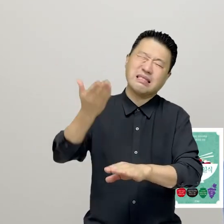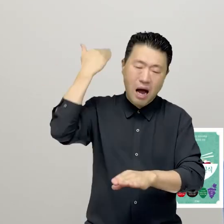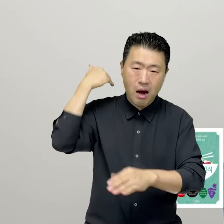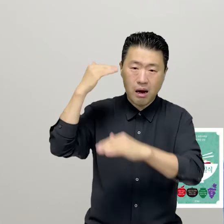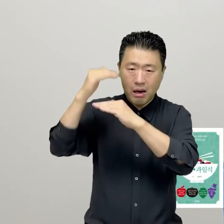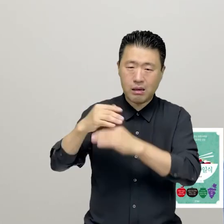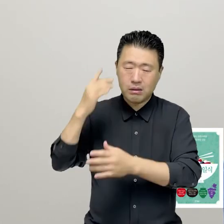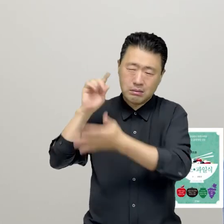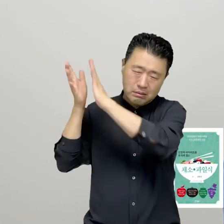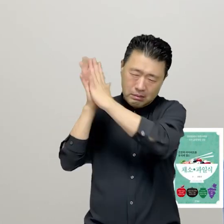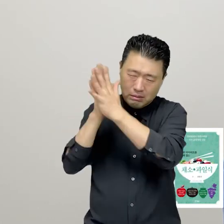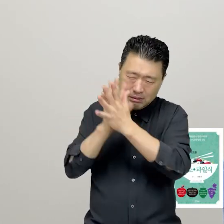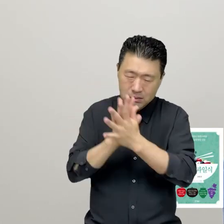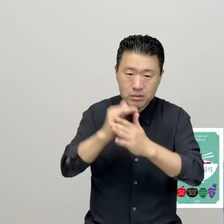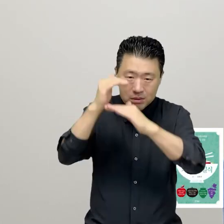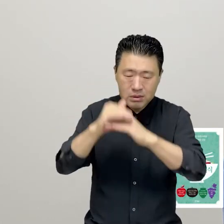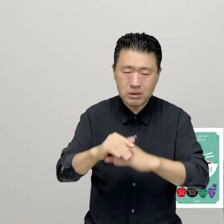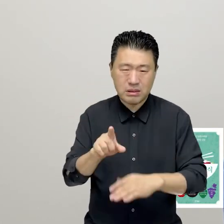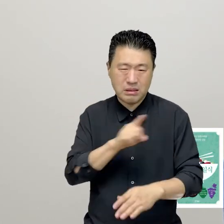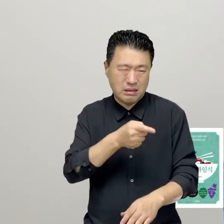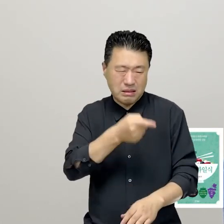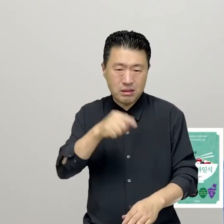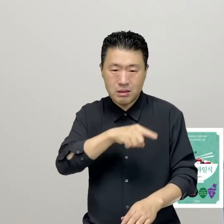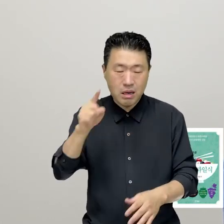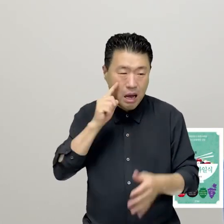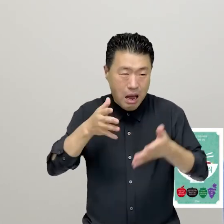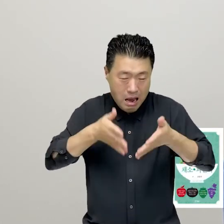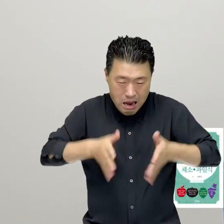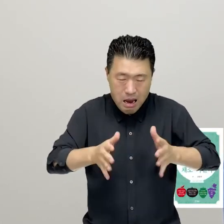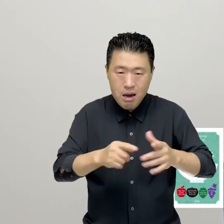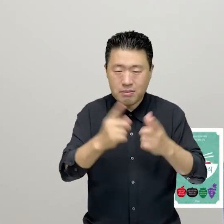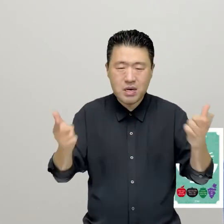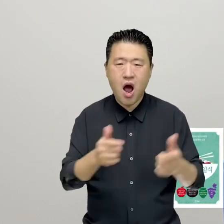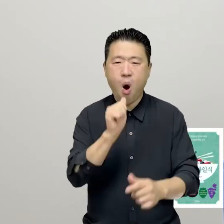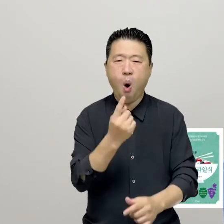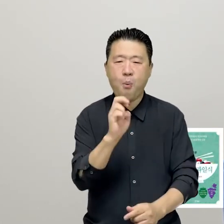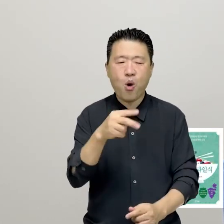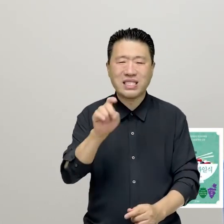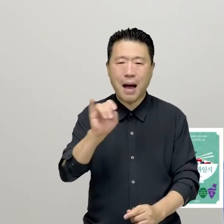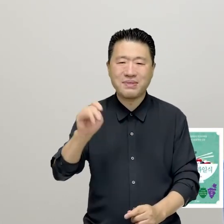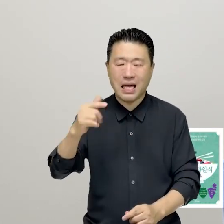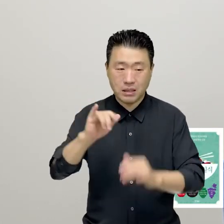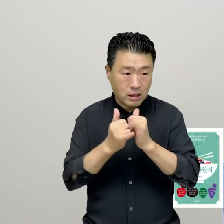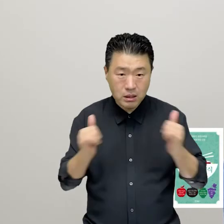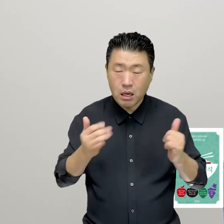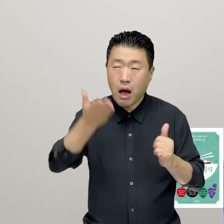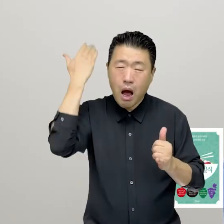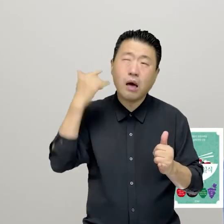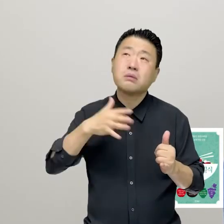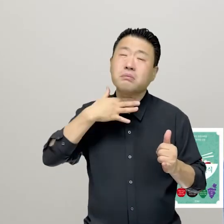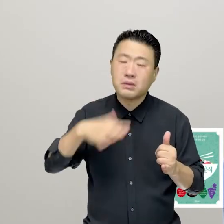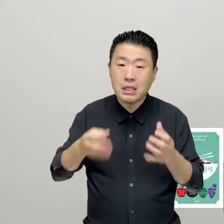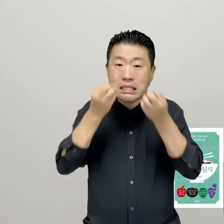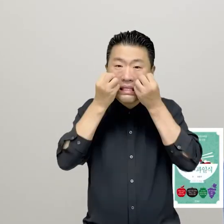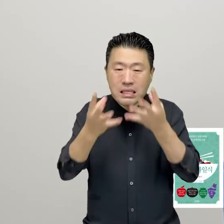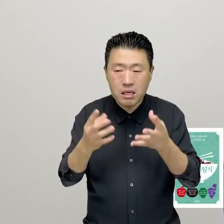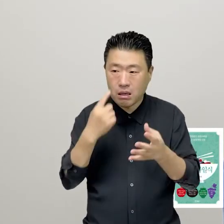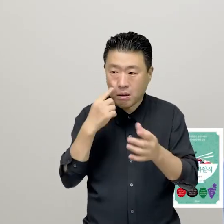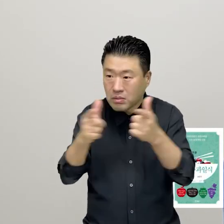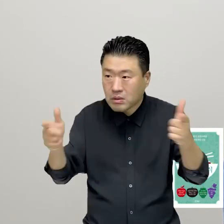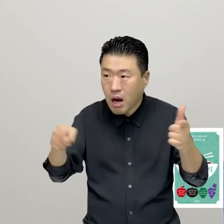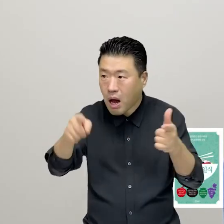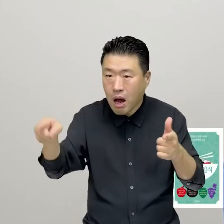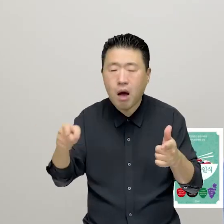진화 과정을 통해서 현재 가장 많은 번식에 성공한 호모사피엔스가 접하지 않았던